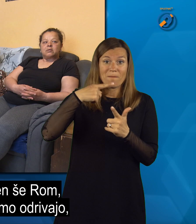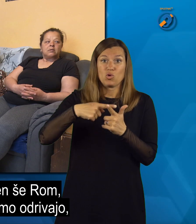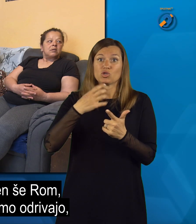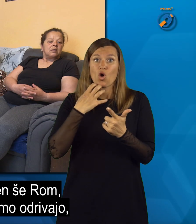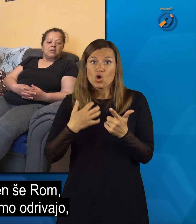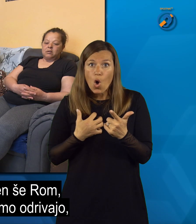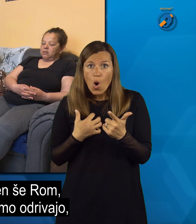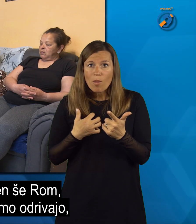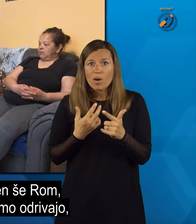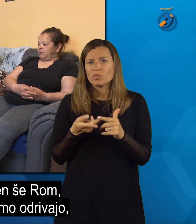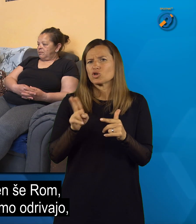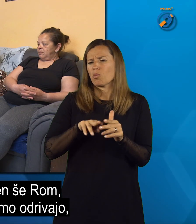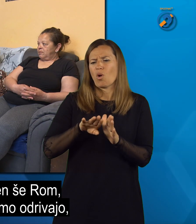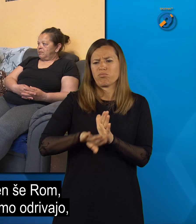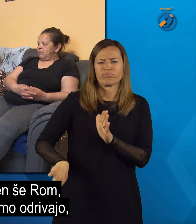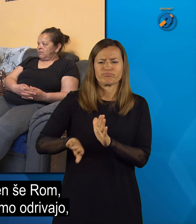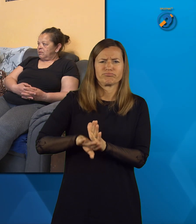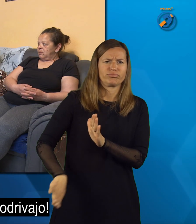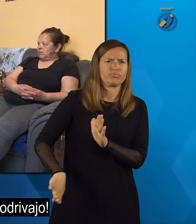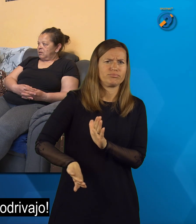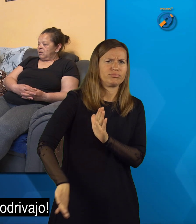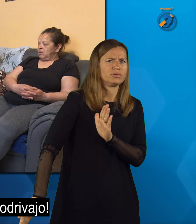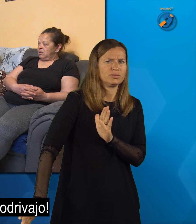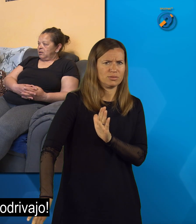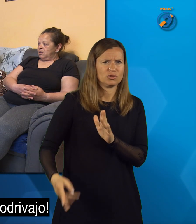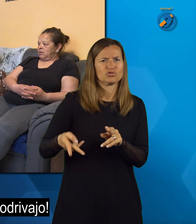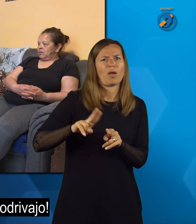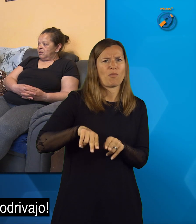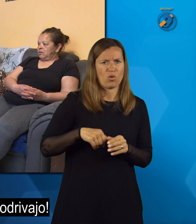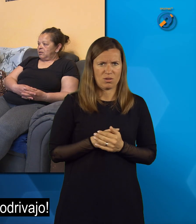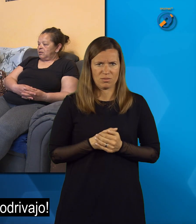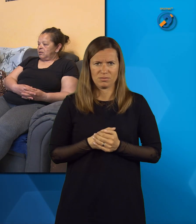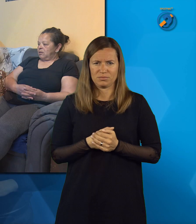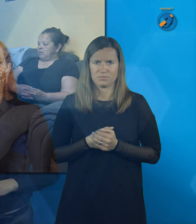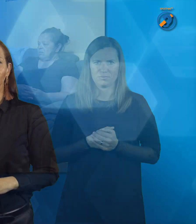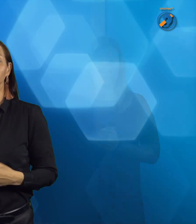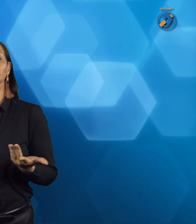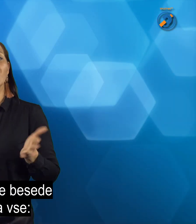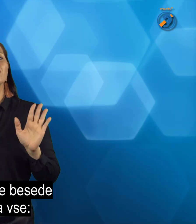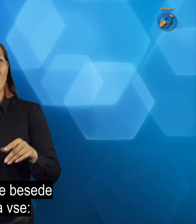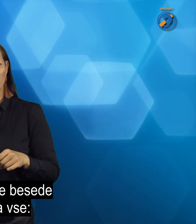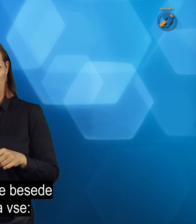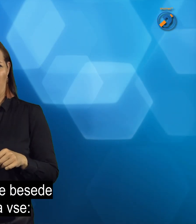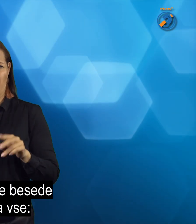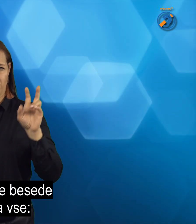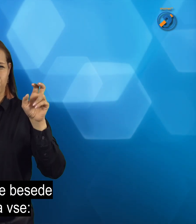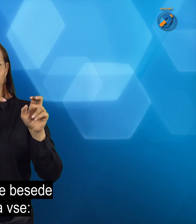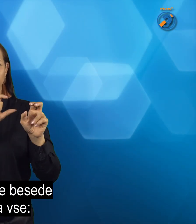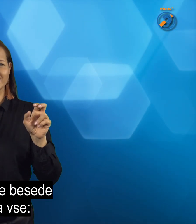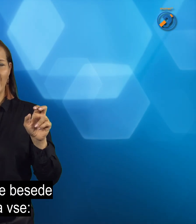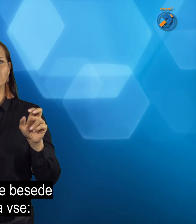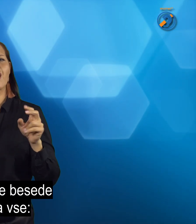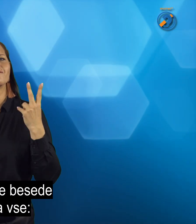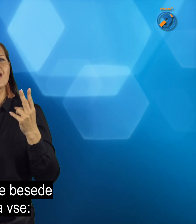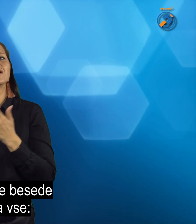ne, pol pa te samo si tiskajo. Samo te si tiskajo. Naj naslednje besede veljajo